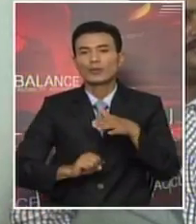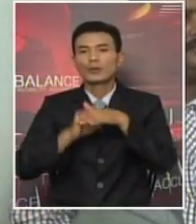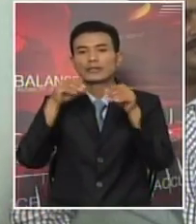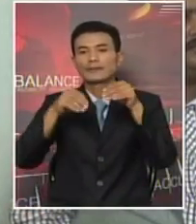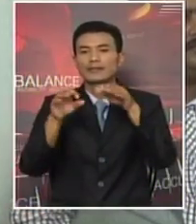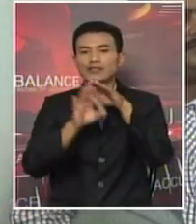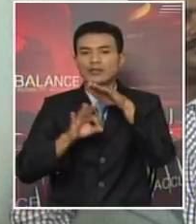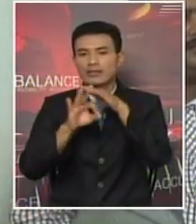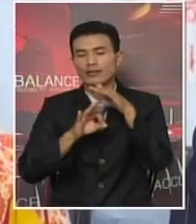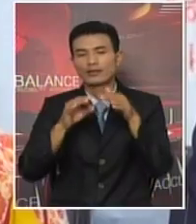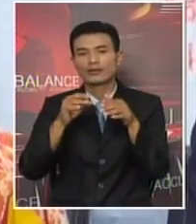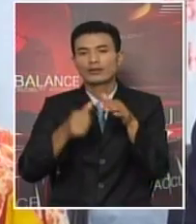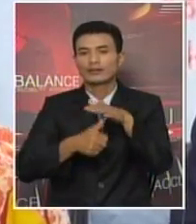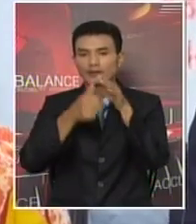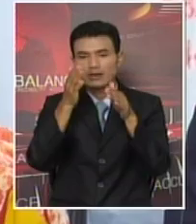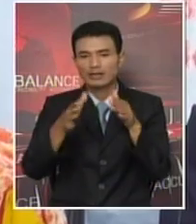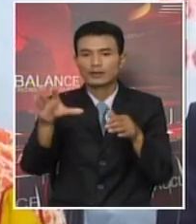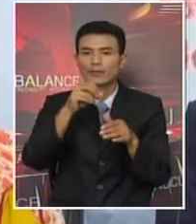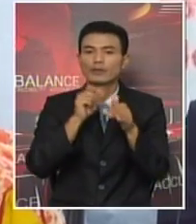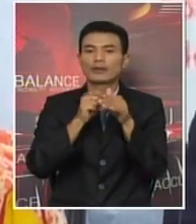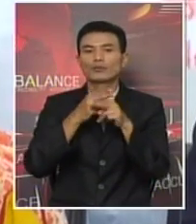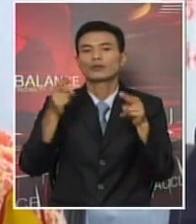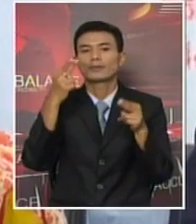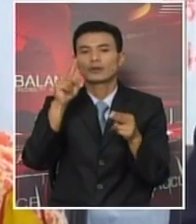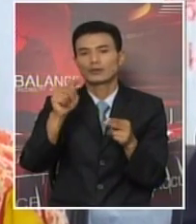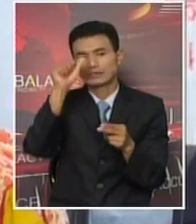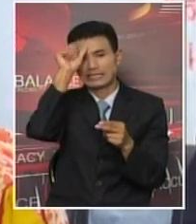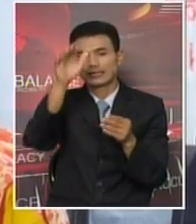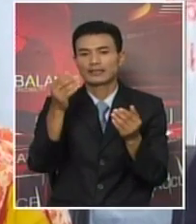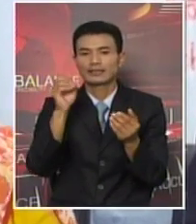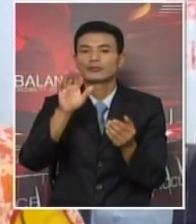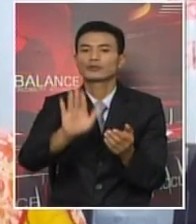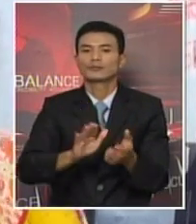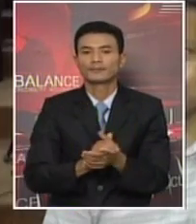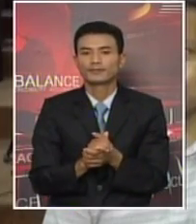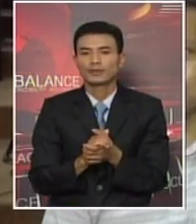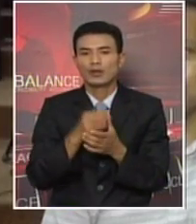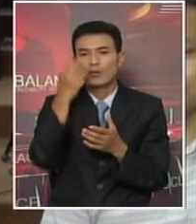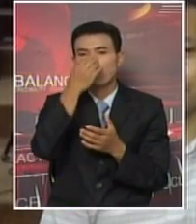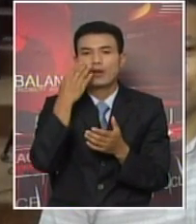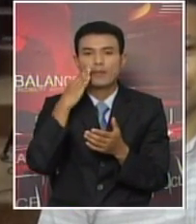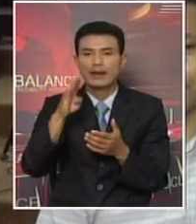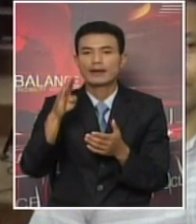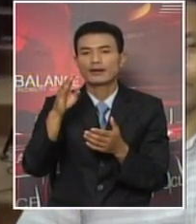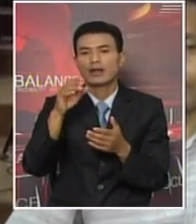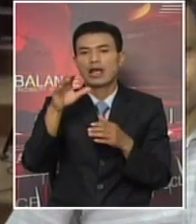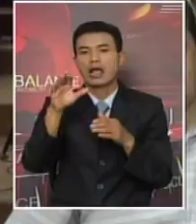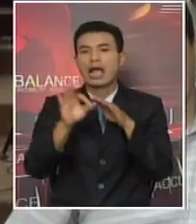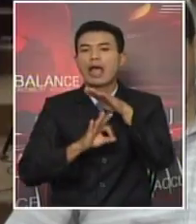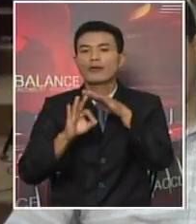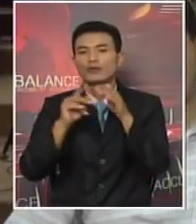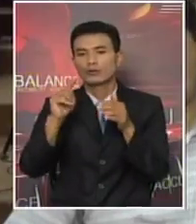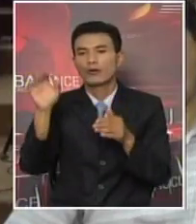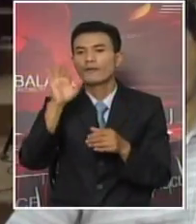यादवले उम्मेद्वार मनोनयन दर्ताका लागि सम्पूर्ण तयारी पूरा भएको पनि जानकारी दिएका छन्। मङ्गलबार कान्तिपथस्थित आयोगको